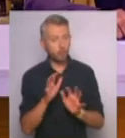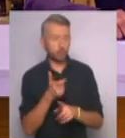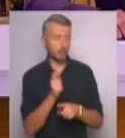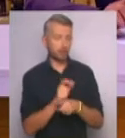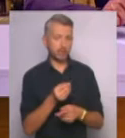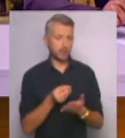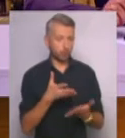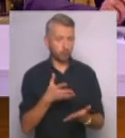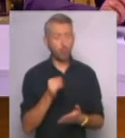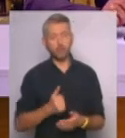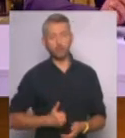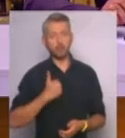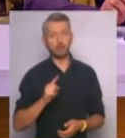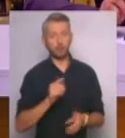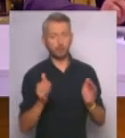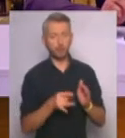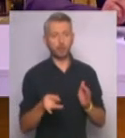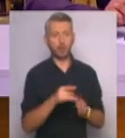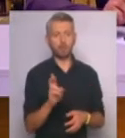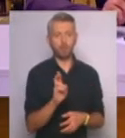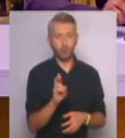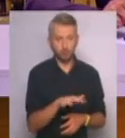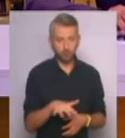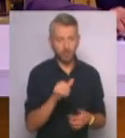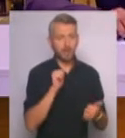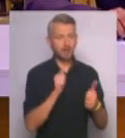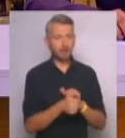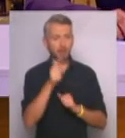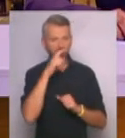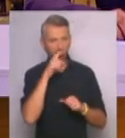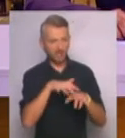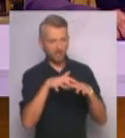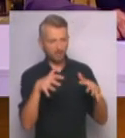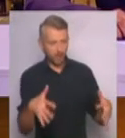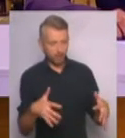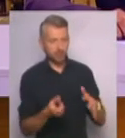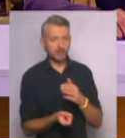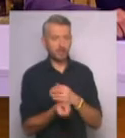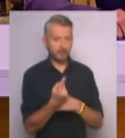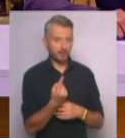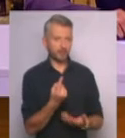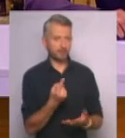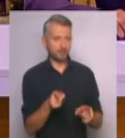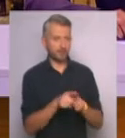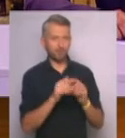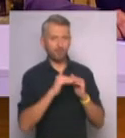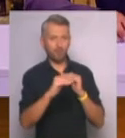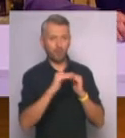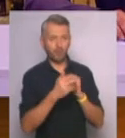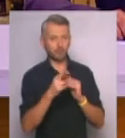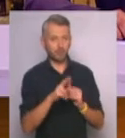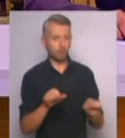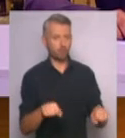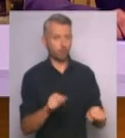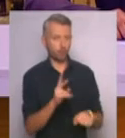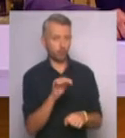І горді, що в мікрорайоні Бортничі замість сміттєзвалища з'явилося таке поле для мотокросу. Цікаво, мотокросу. Це вже